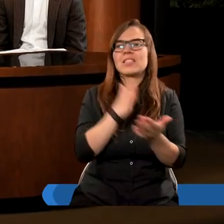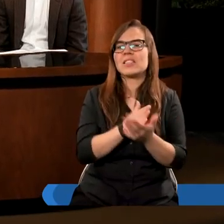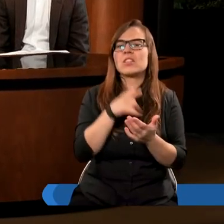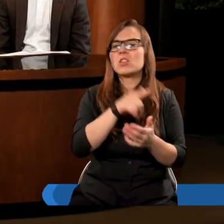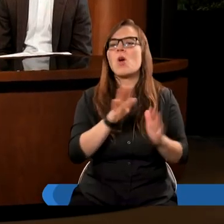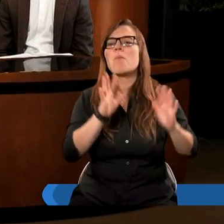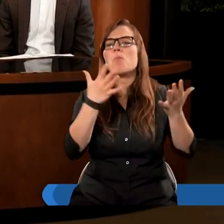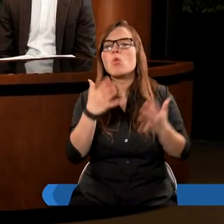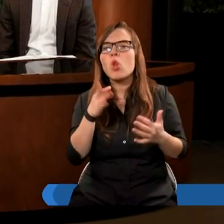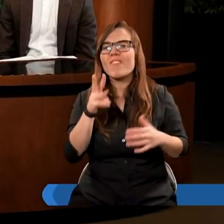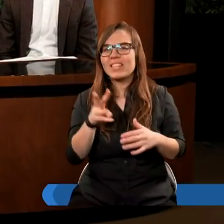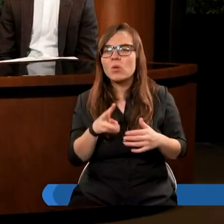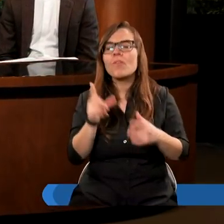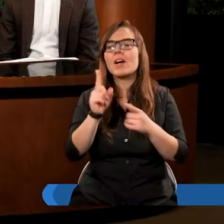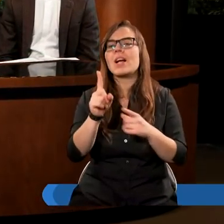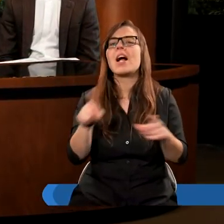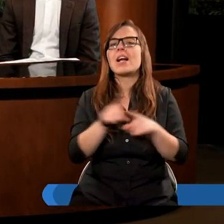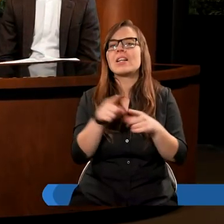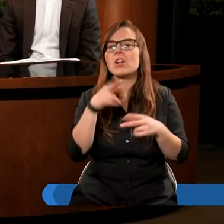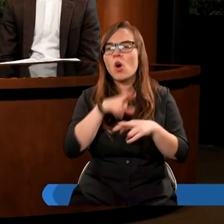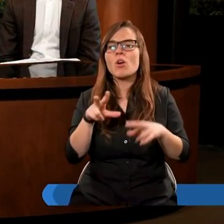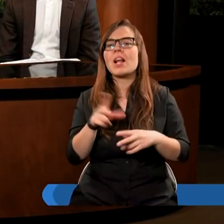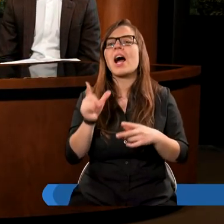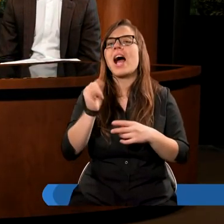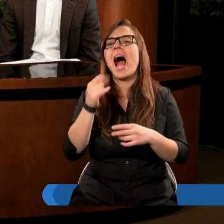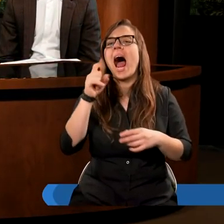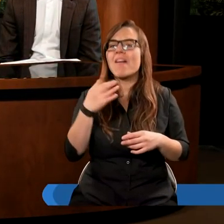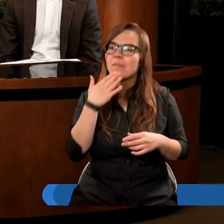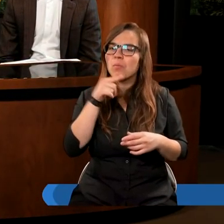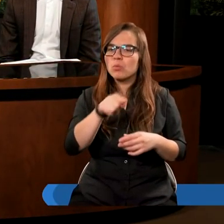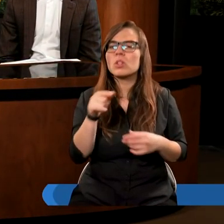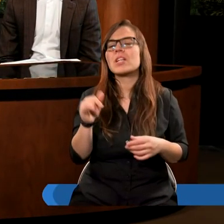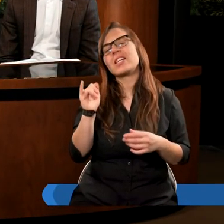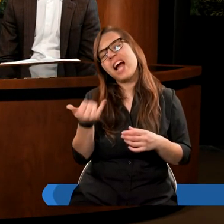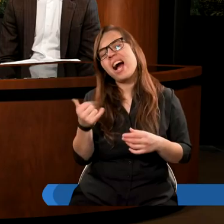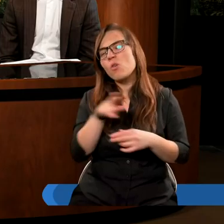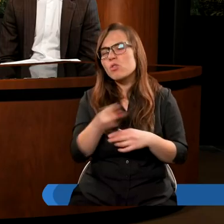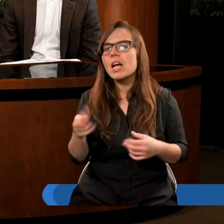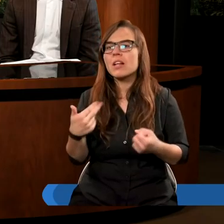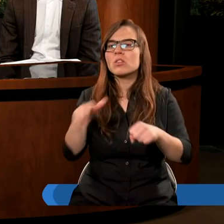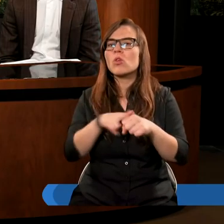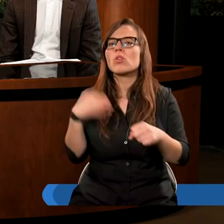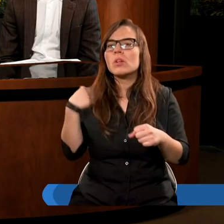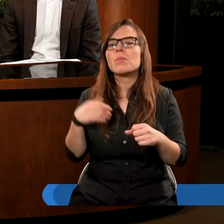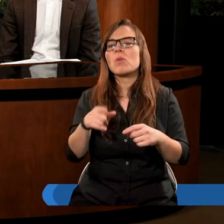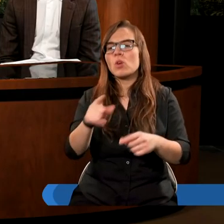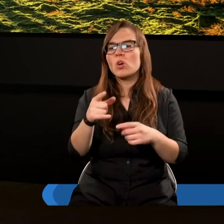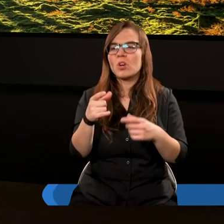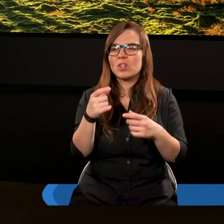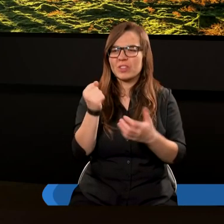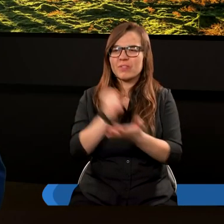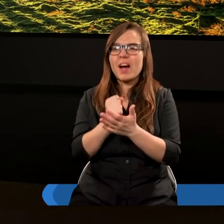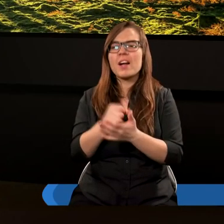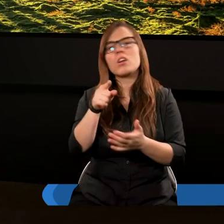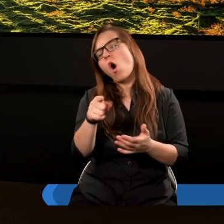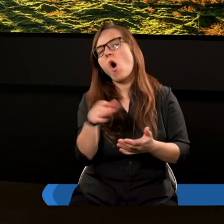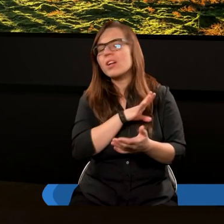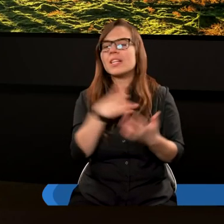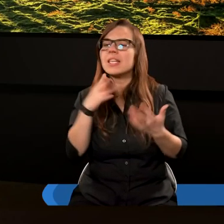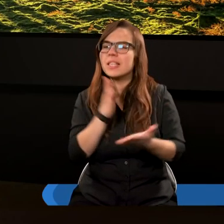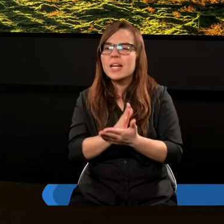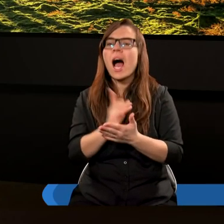buntowników, ale również jego rodziny. Jak Achan wziął jako rzecz, która była oborzona klątwą, to nie tylko on zginął, ale